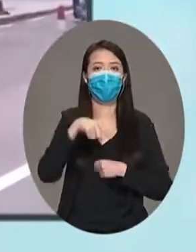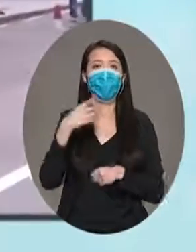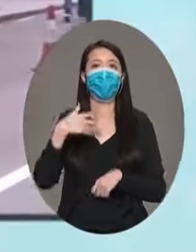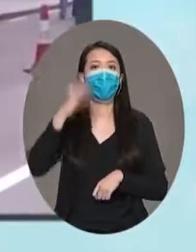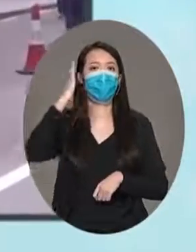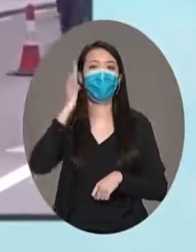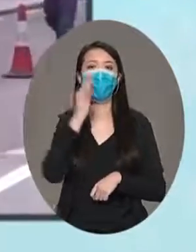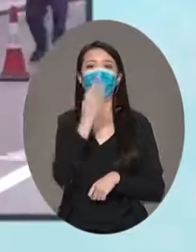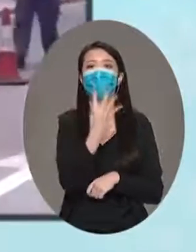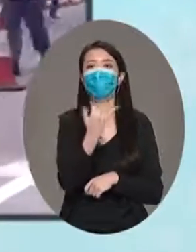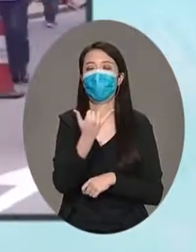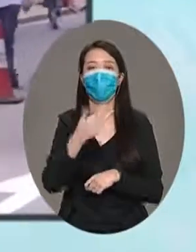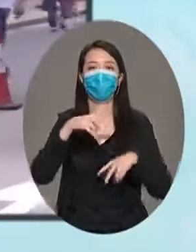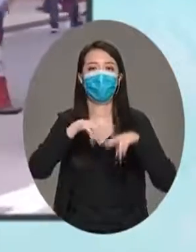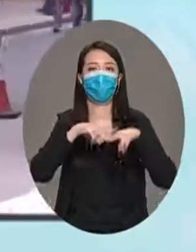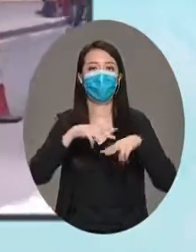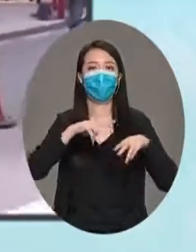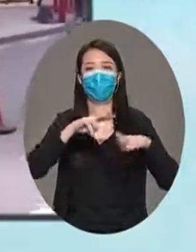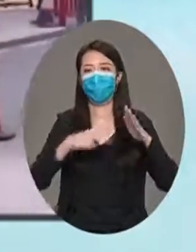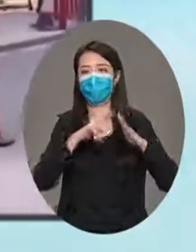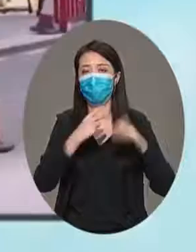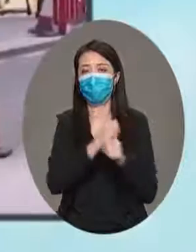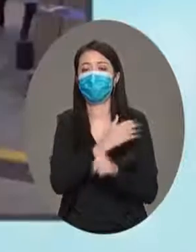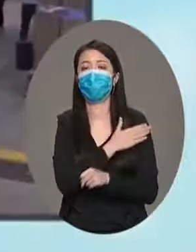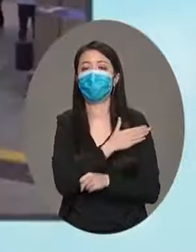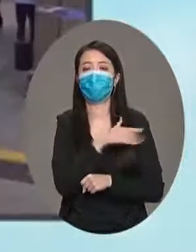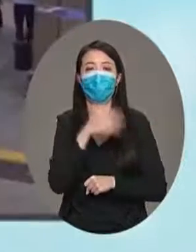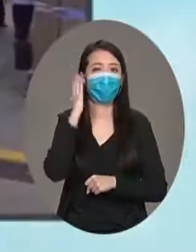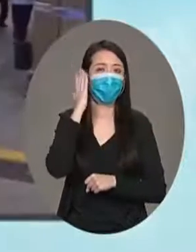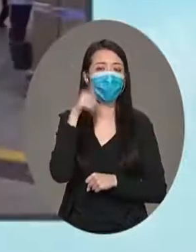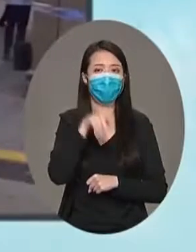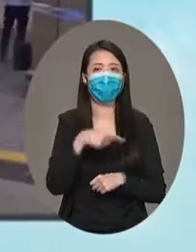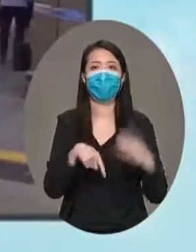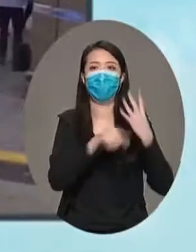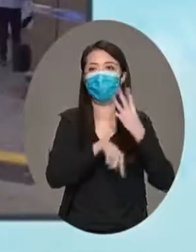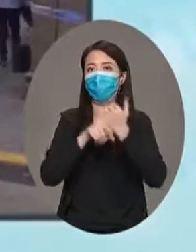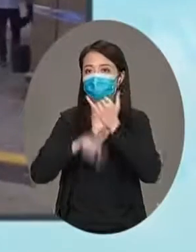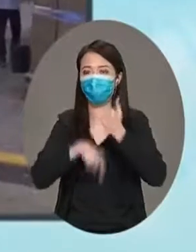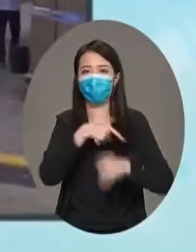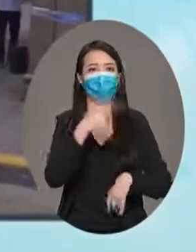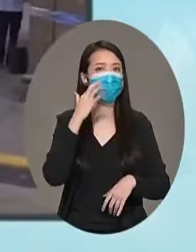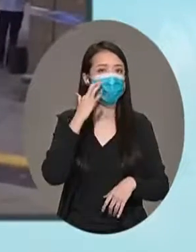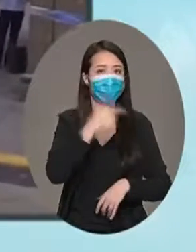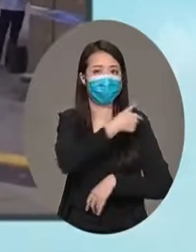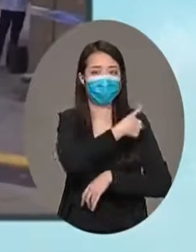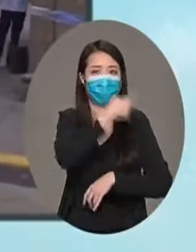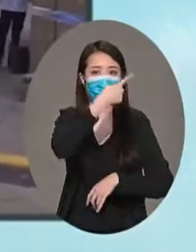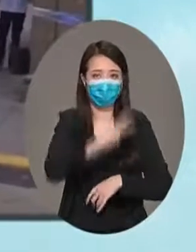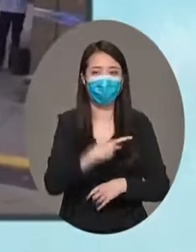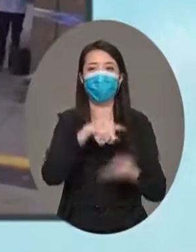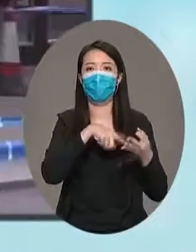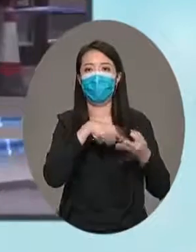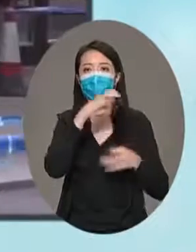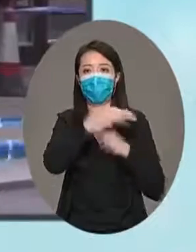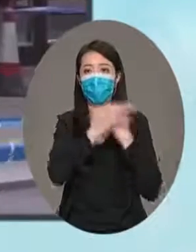者是一名46歲內地男子，任職裝修工人。他4月和6月在澳門完成接種兩劑國藥